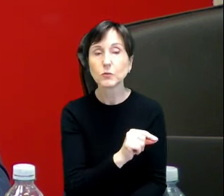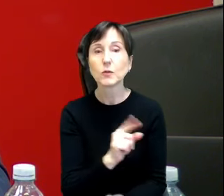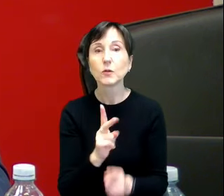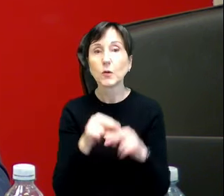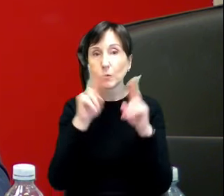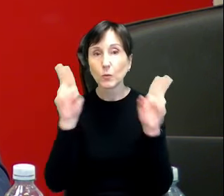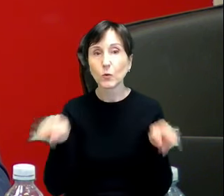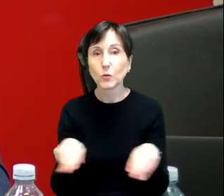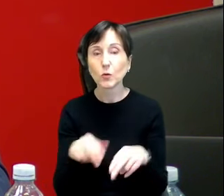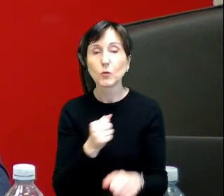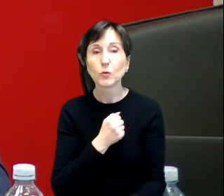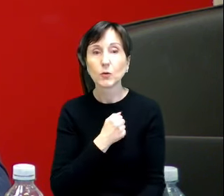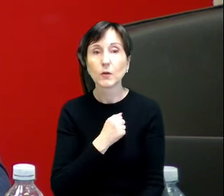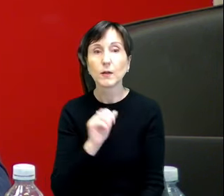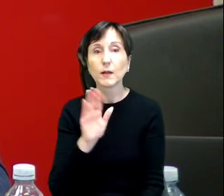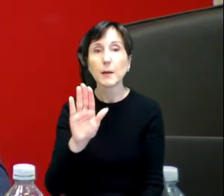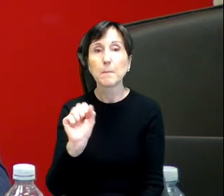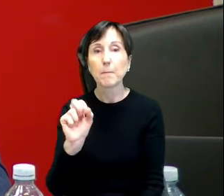kęstutis